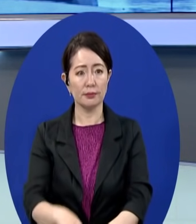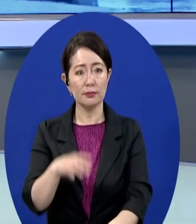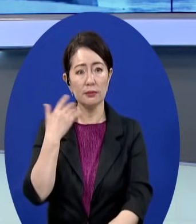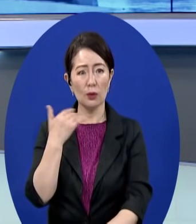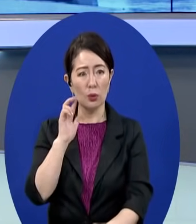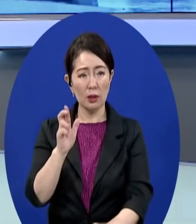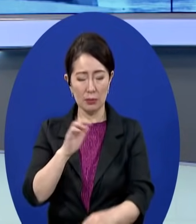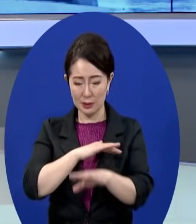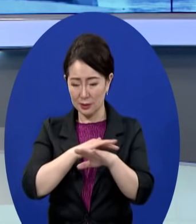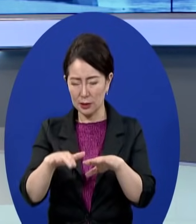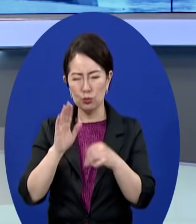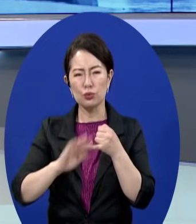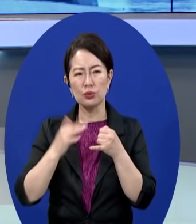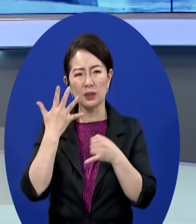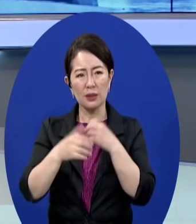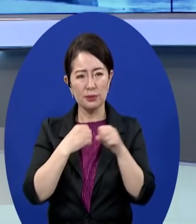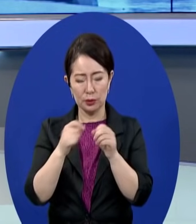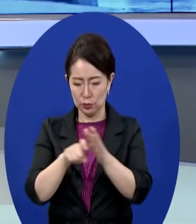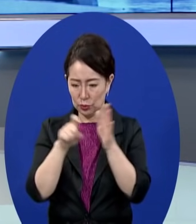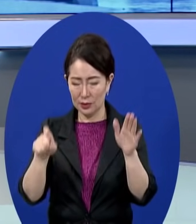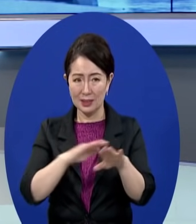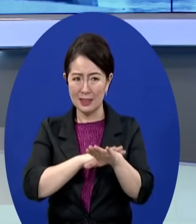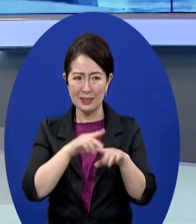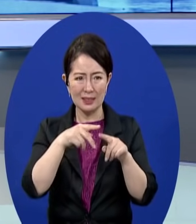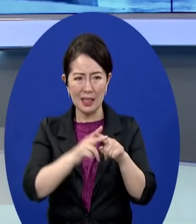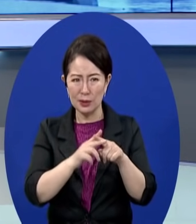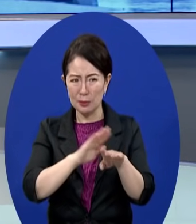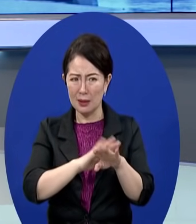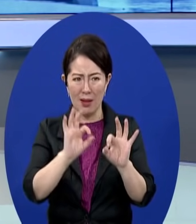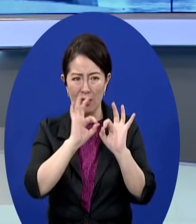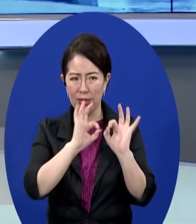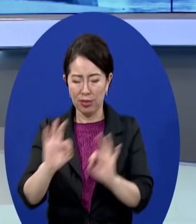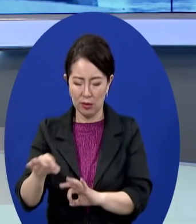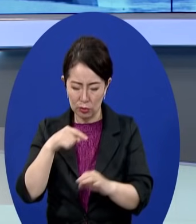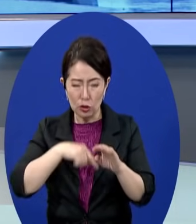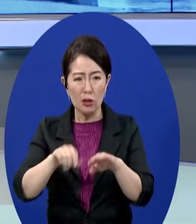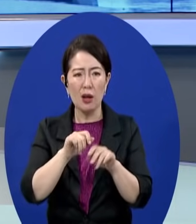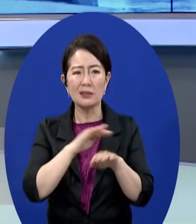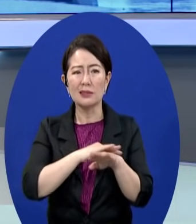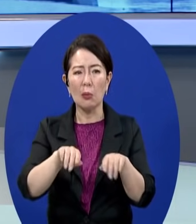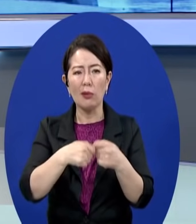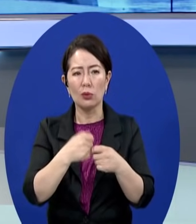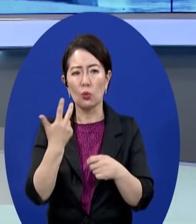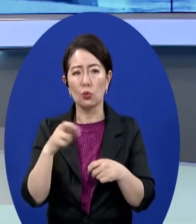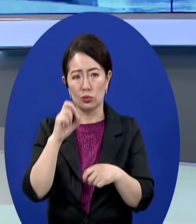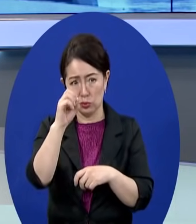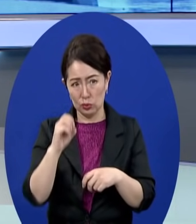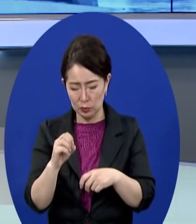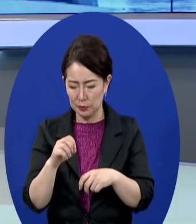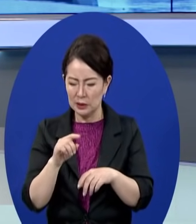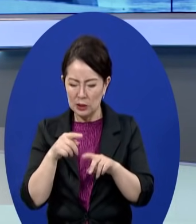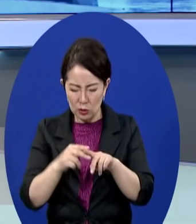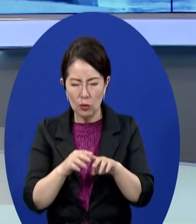Нийслэлийн автсамд сүүлийн 5 жил их засвар хийгээг учраас нийт самын 30% нэвдрээд байна. Жил бүр эвдрэл гэмтэлтэй замд нөхөөс идэгч үр дүнд хүрдгөө